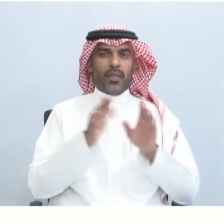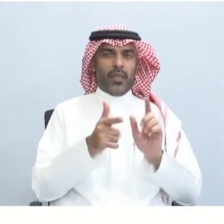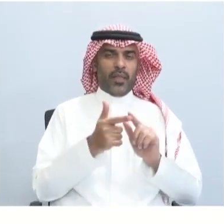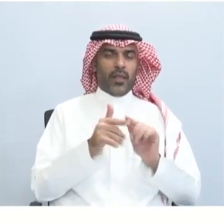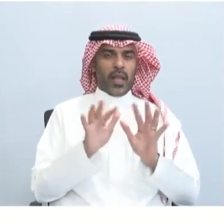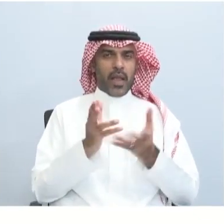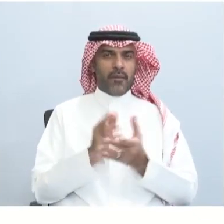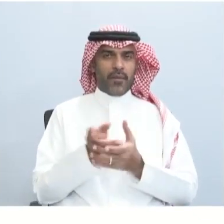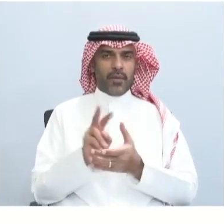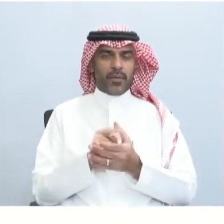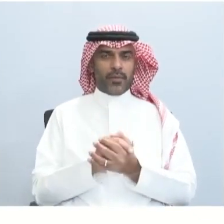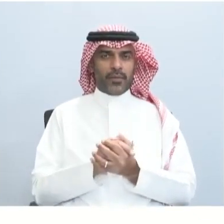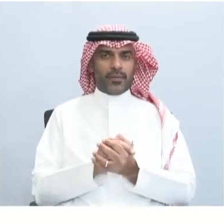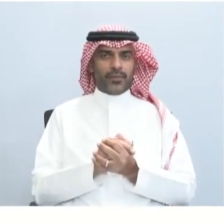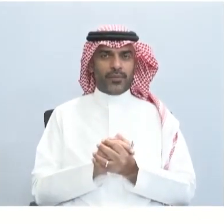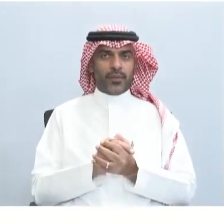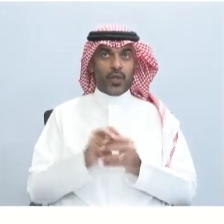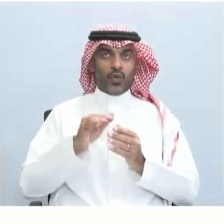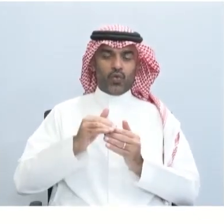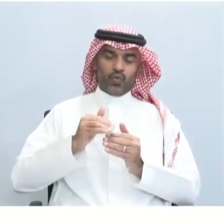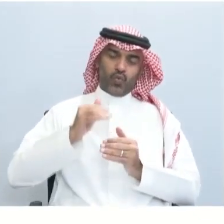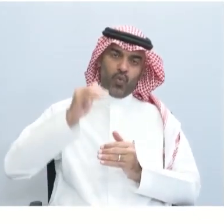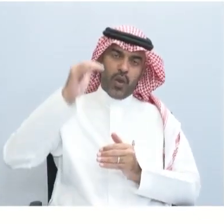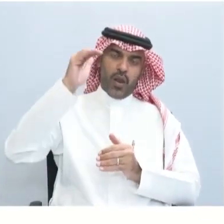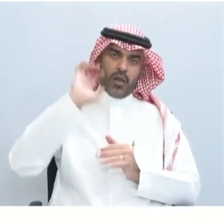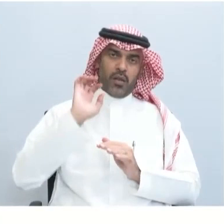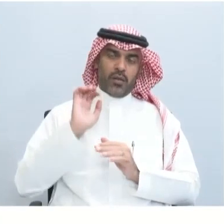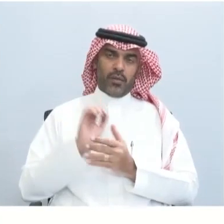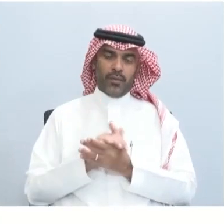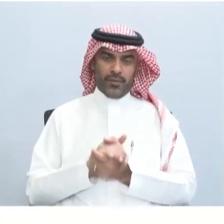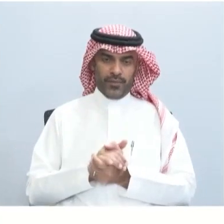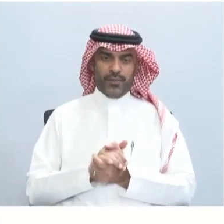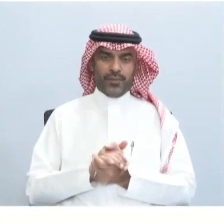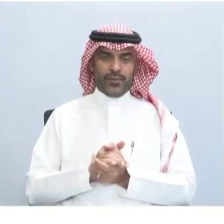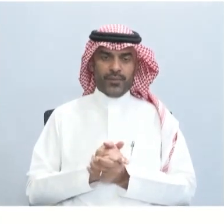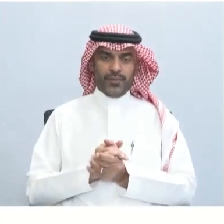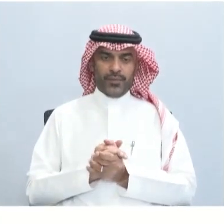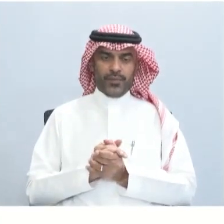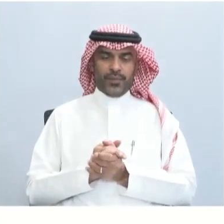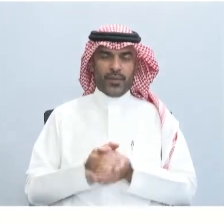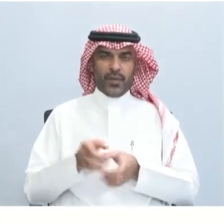رائعون الطول حسب طولها وايضا